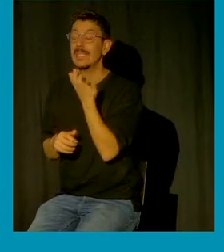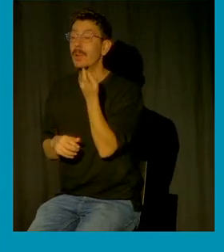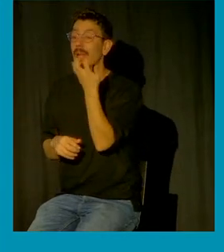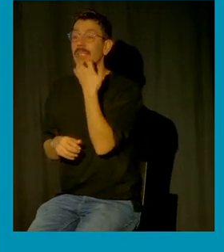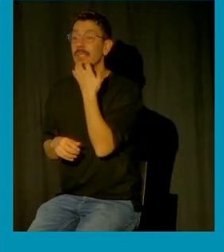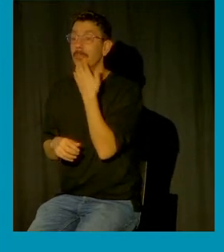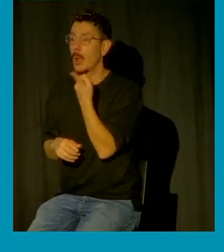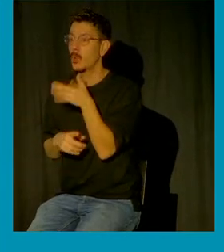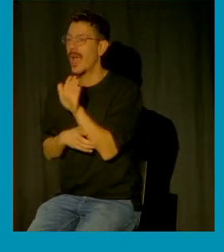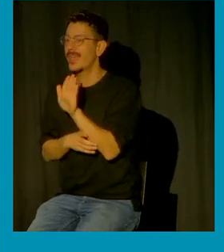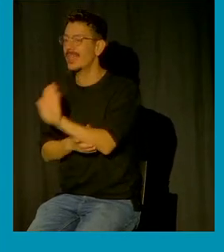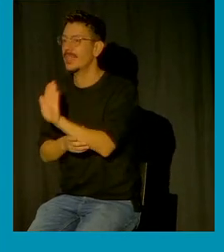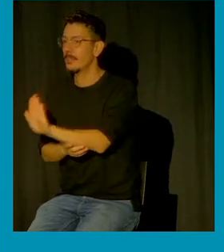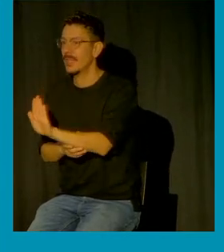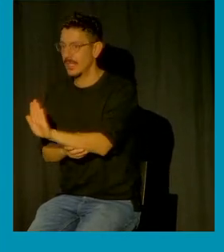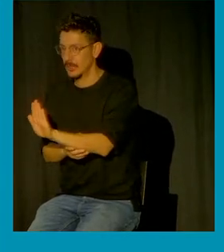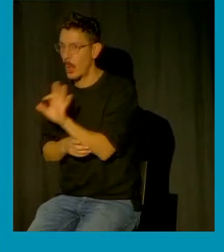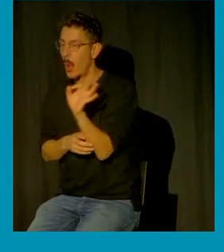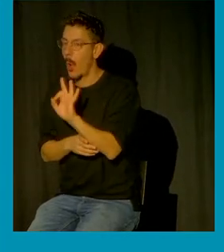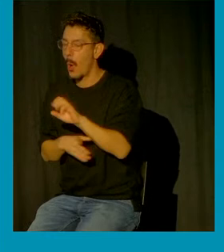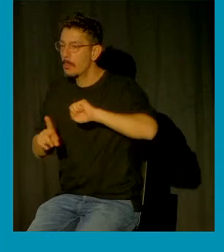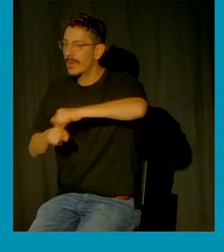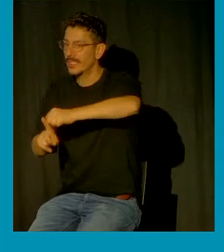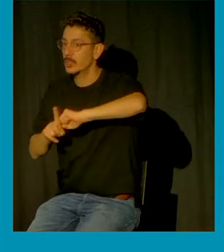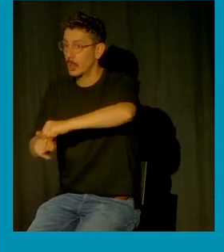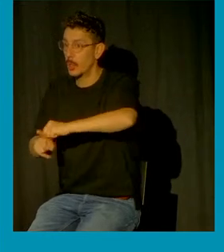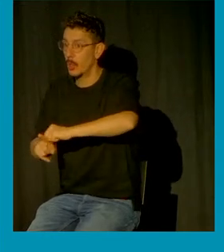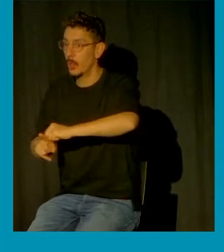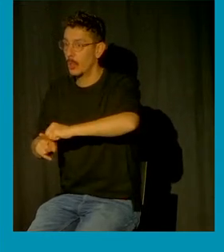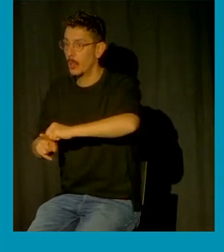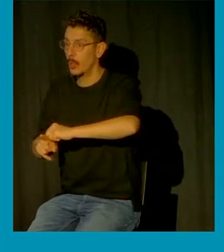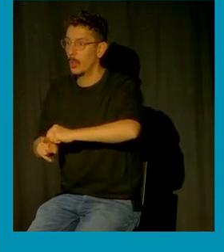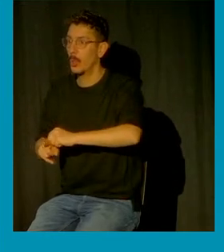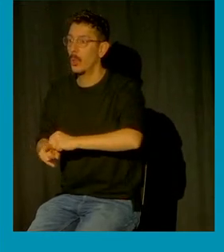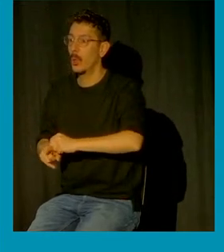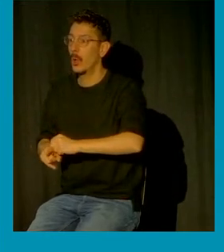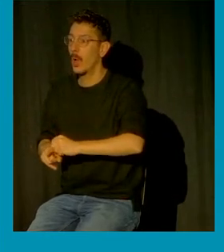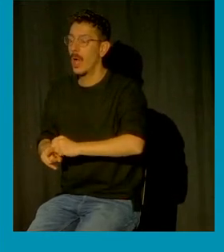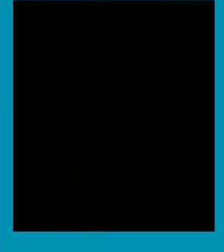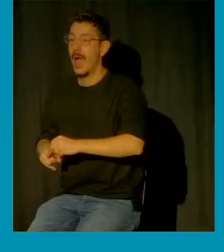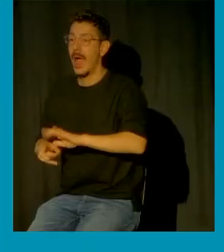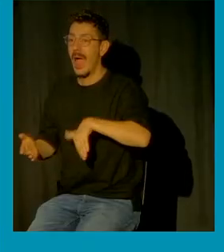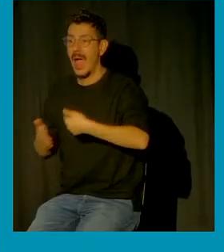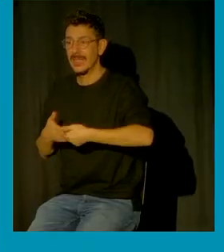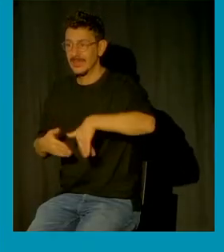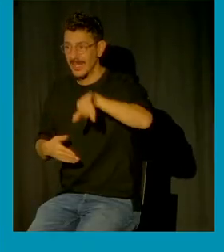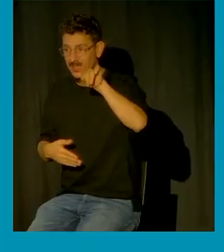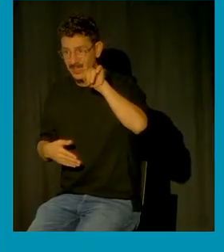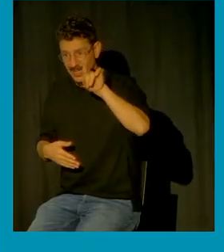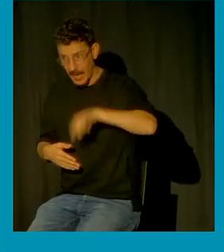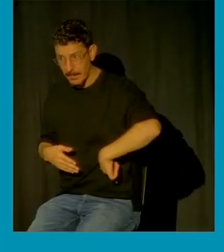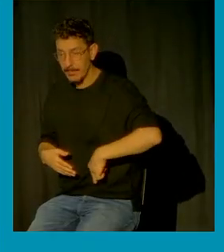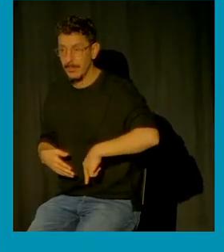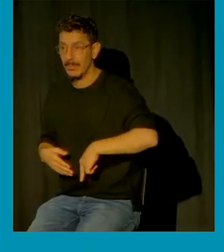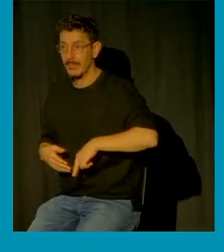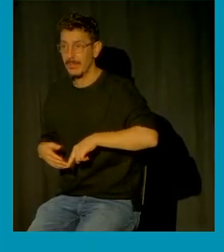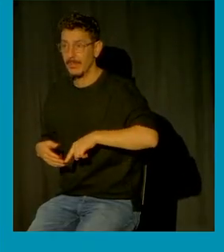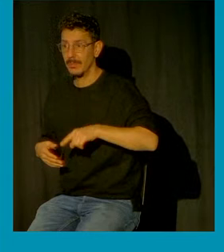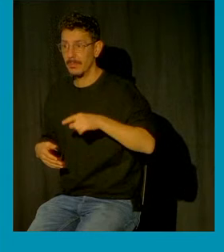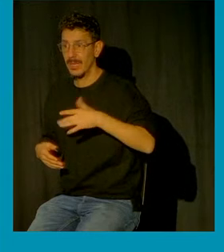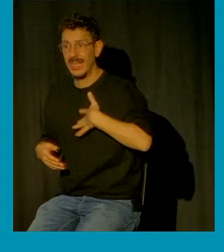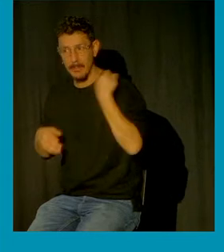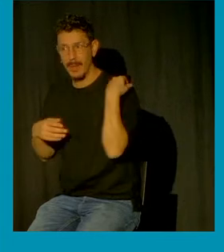una pressió una conducta suficient com perquè una persona diguem-ne tingui interaccions sexuals indesitjades sobre el seu propi